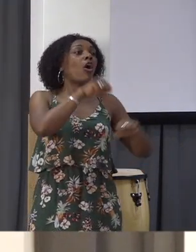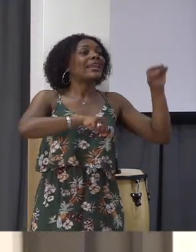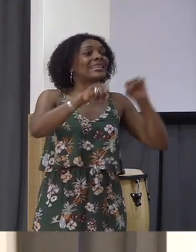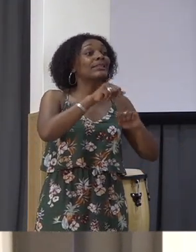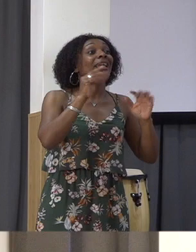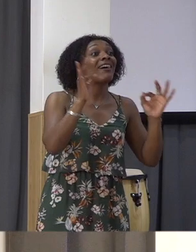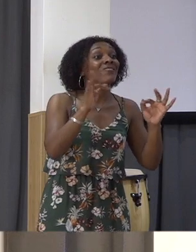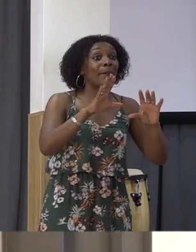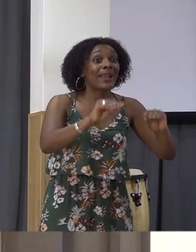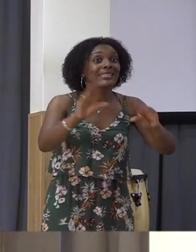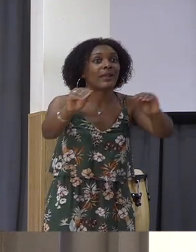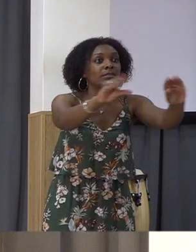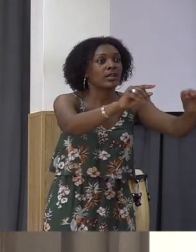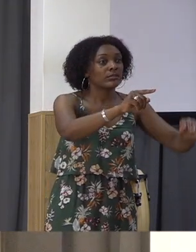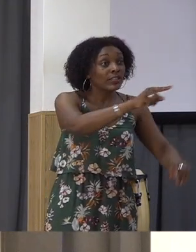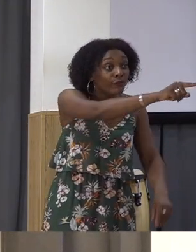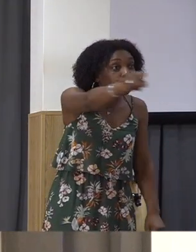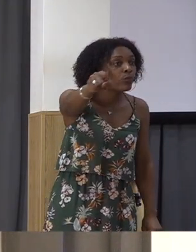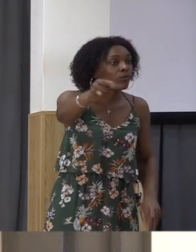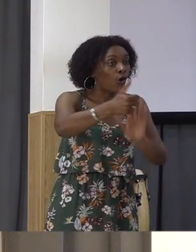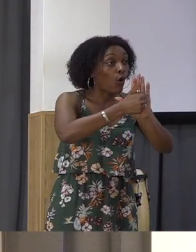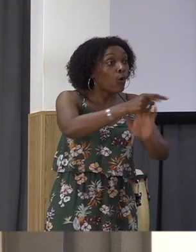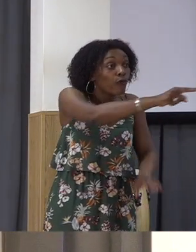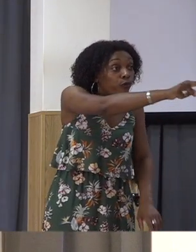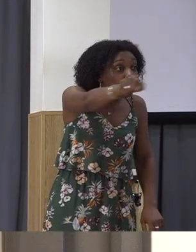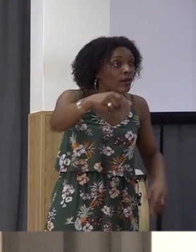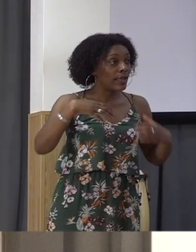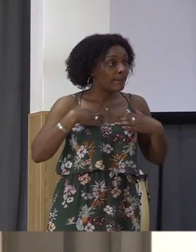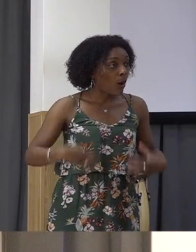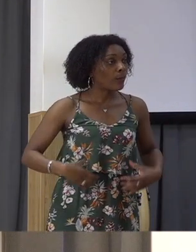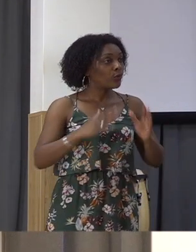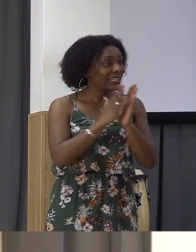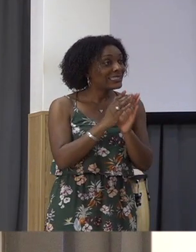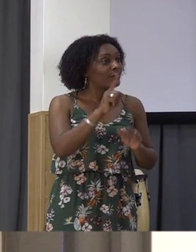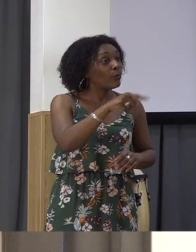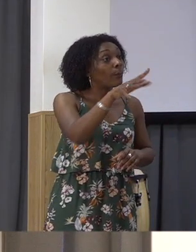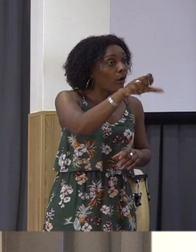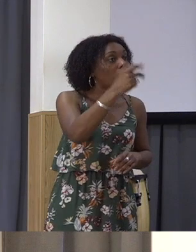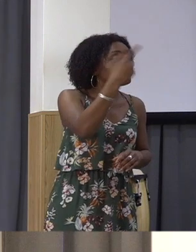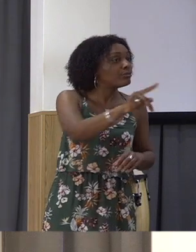sa place. Et là, ça s'adresse à chaque membre de l'Église.